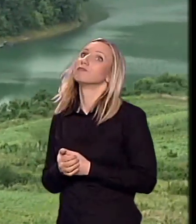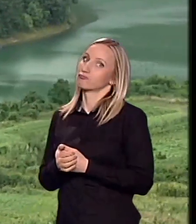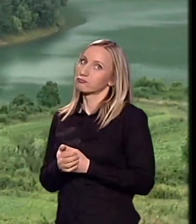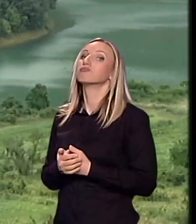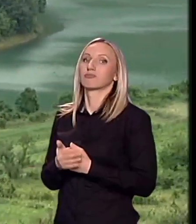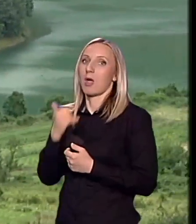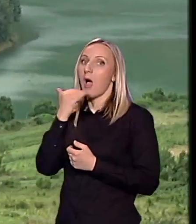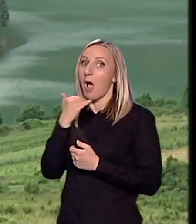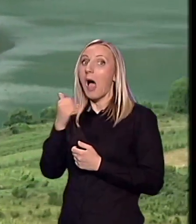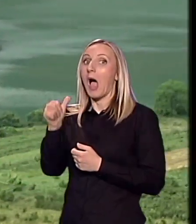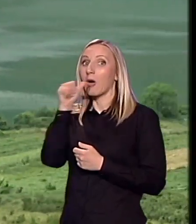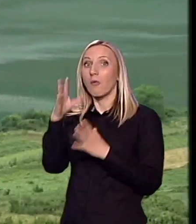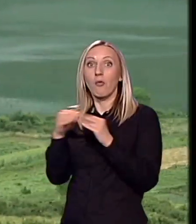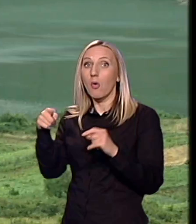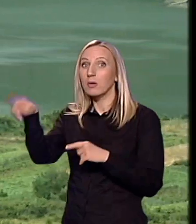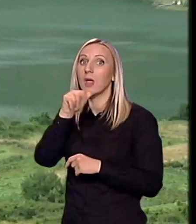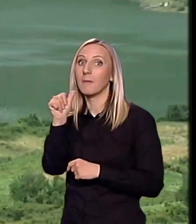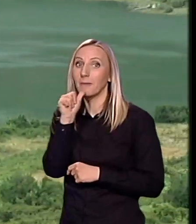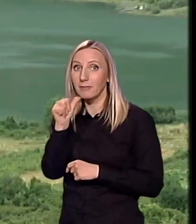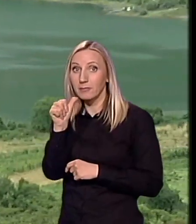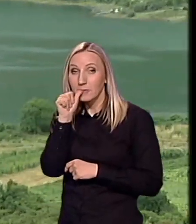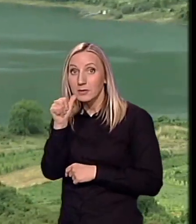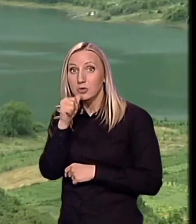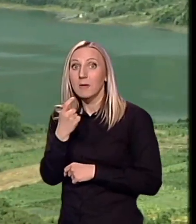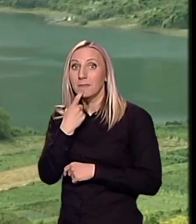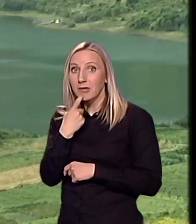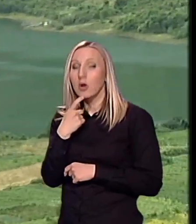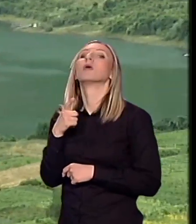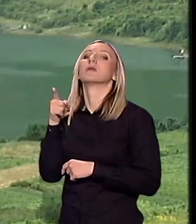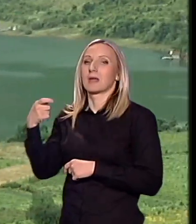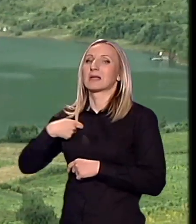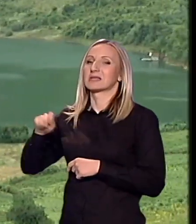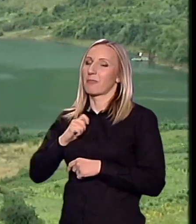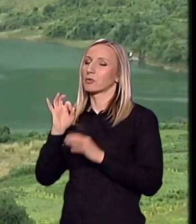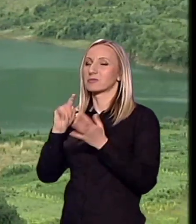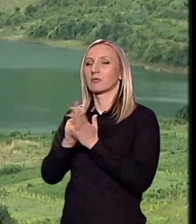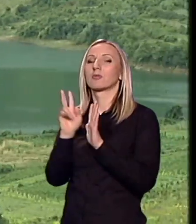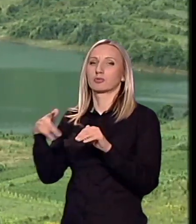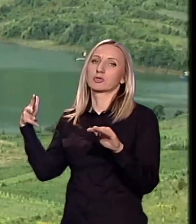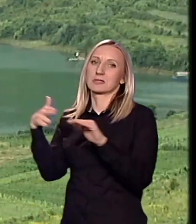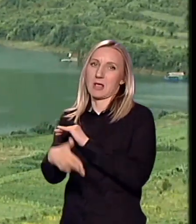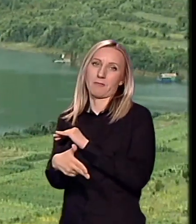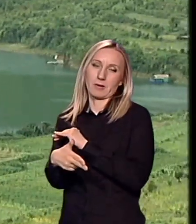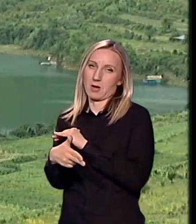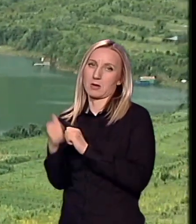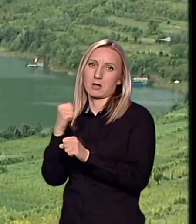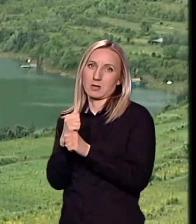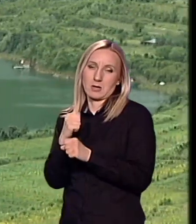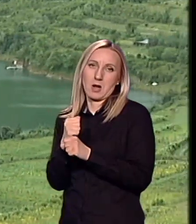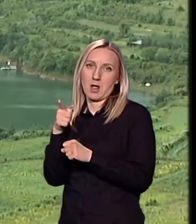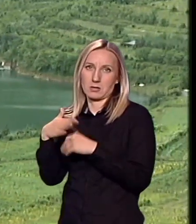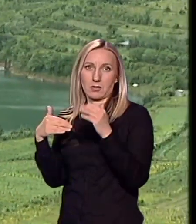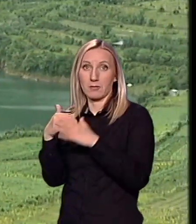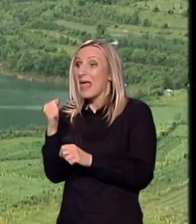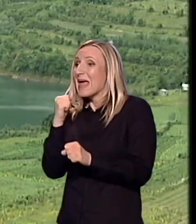ugrozilo vodosnabdevanje Pirota, ja mislim da vodoprivredni inspektor može u svakom trenutku da zabrani rad takvog objekta. Jer rad